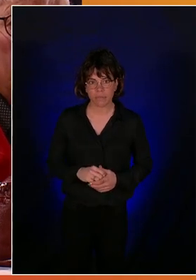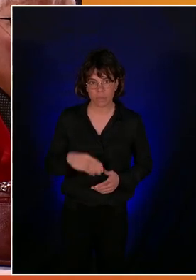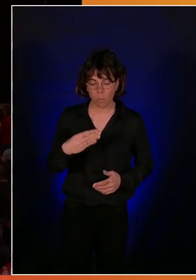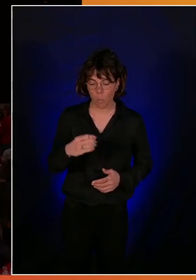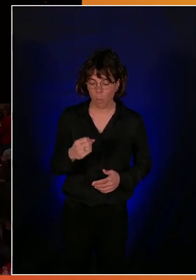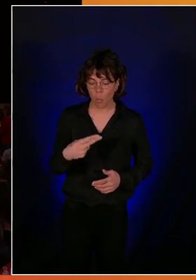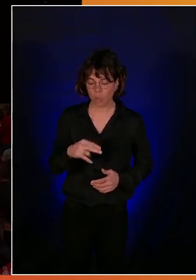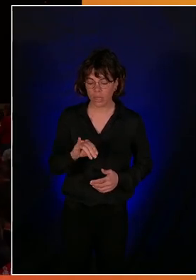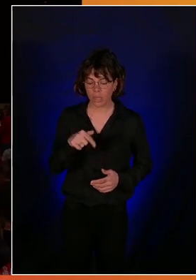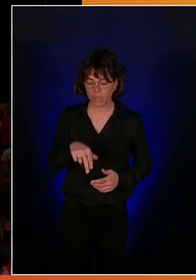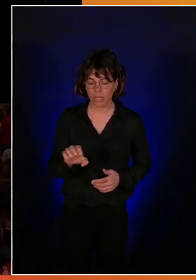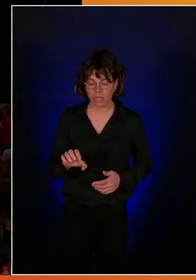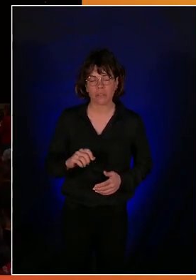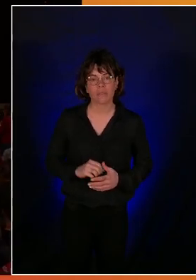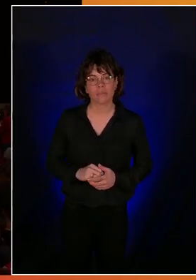Monique Moua,